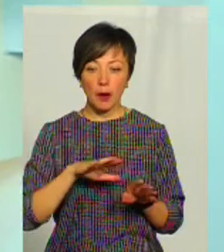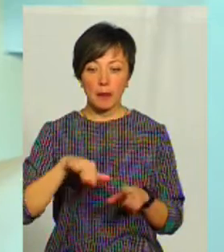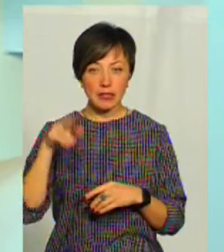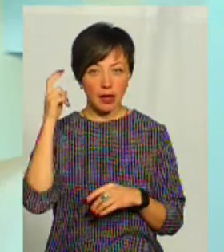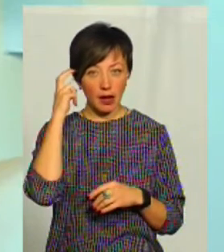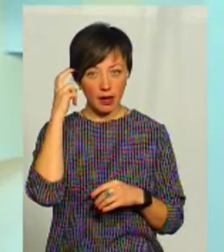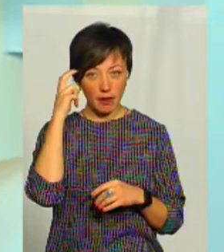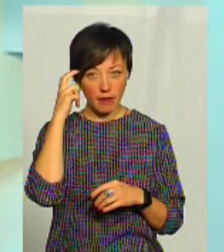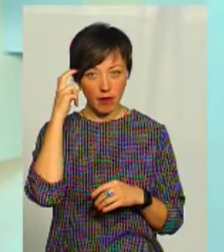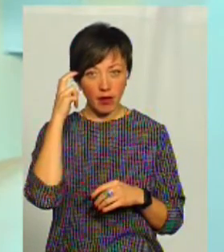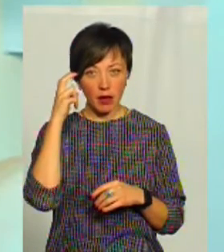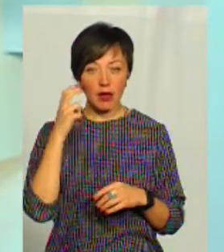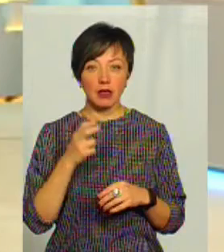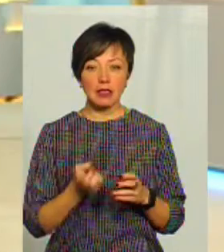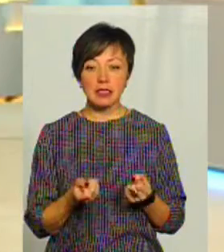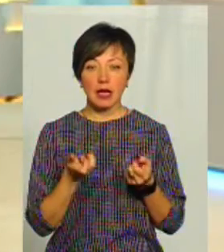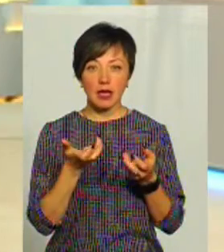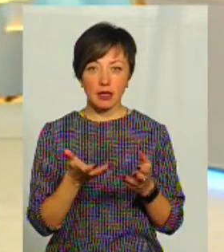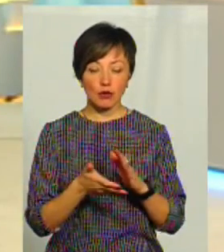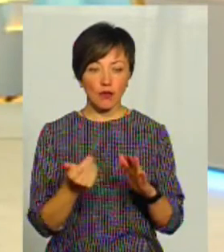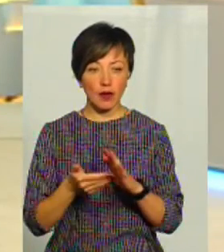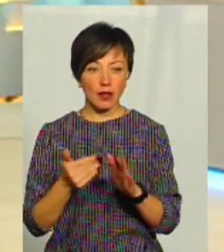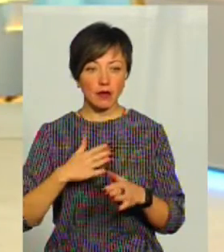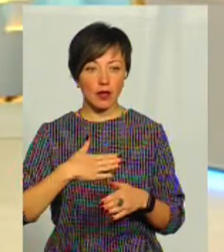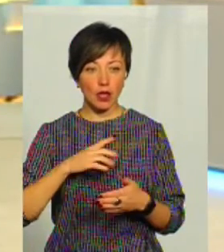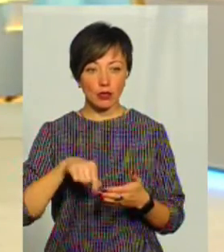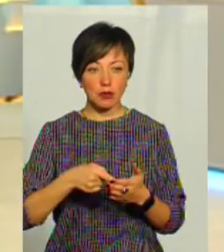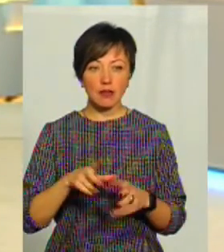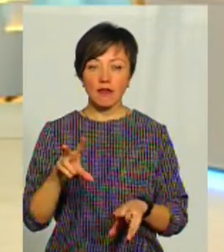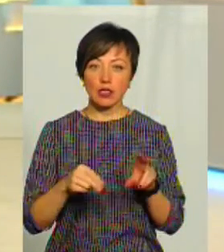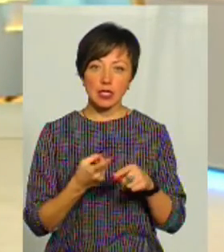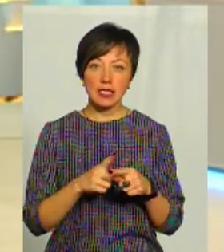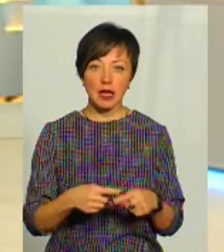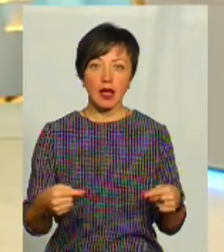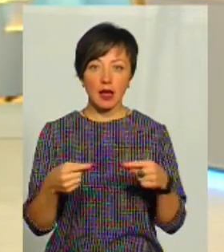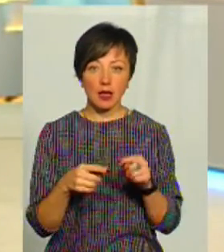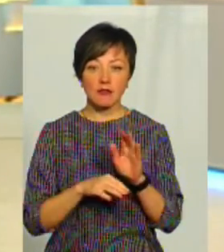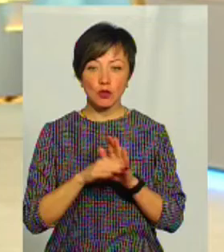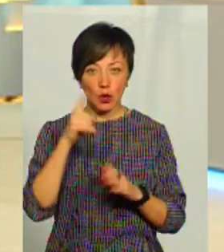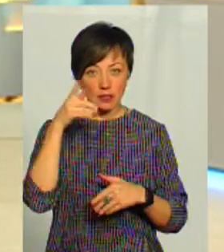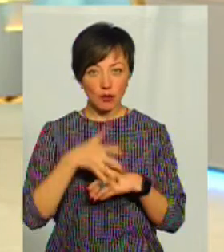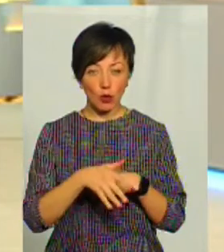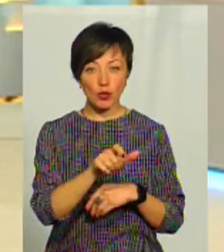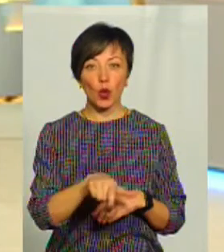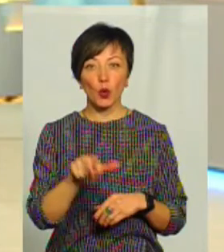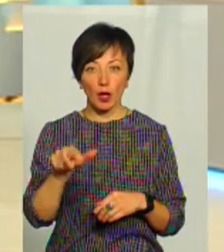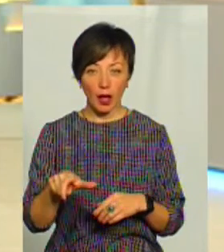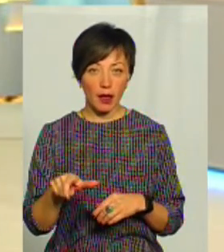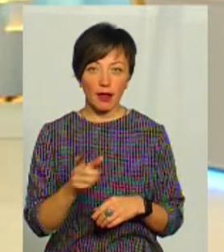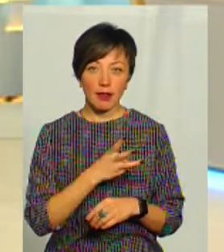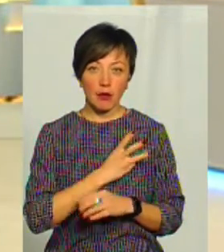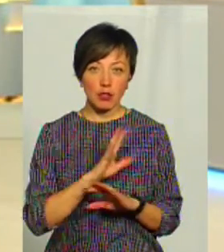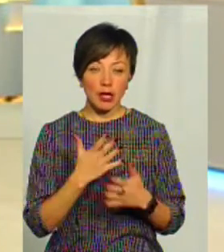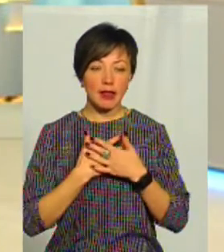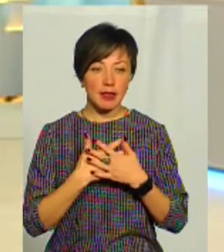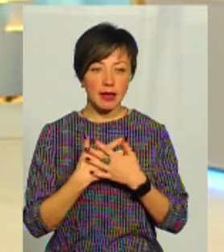після Києва, значить, за кількістю викликів наше місто. Я вважаю, що це якраз висока свідомість людей,